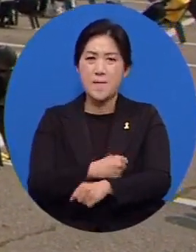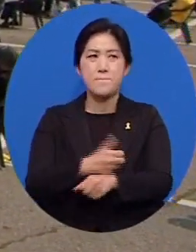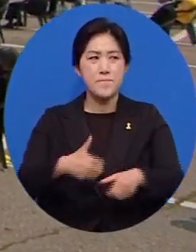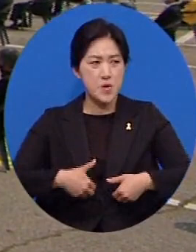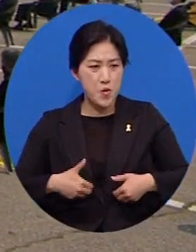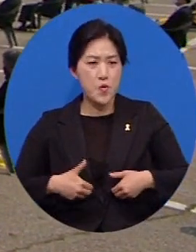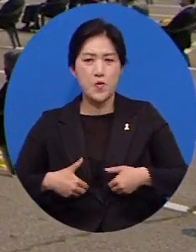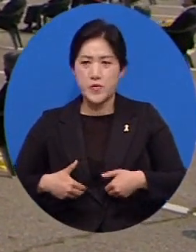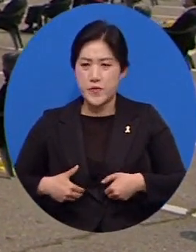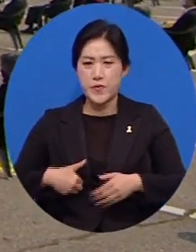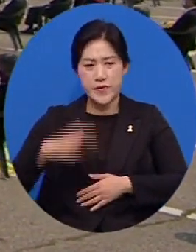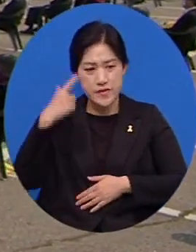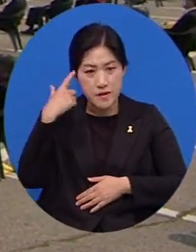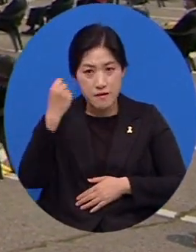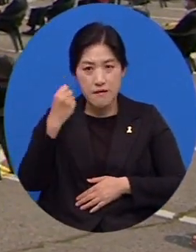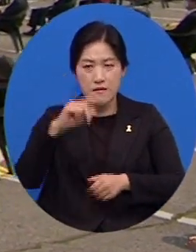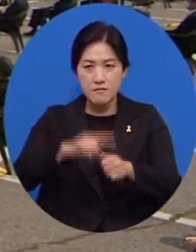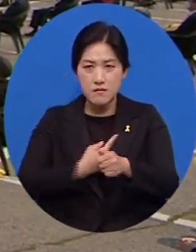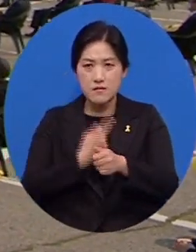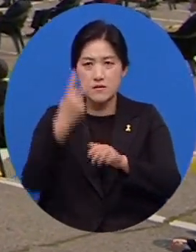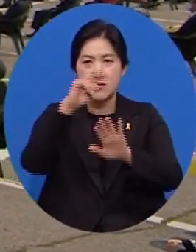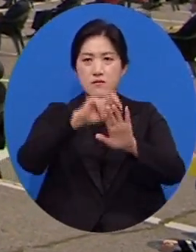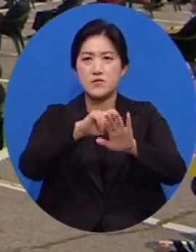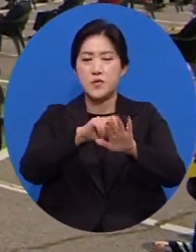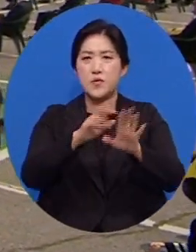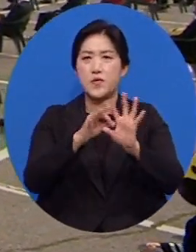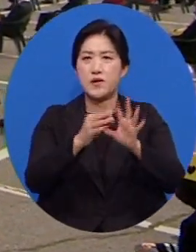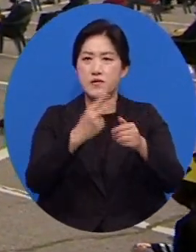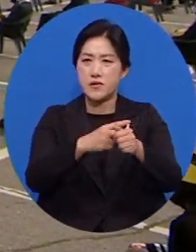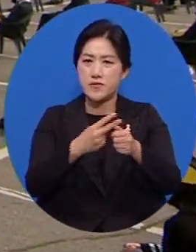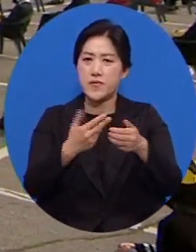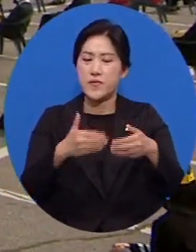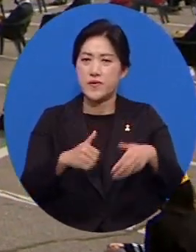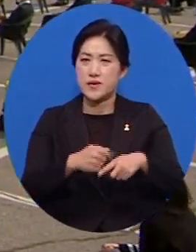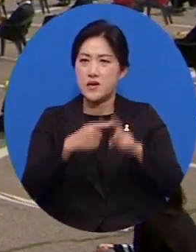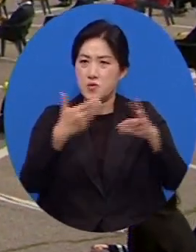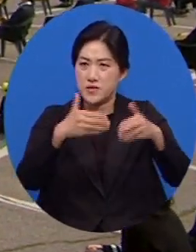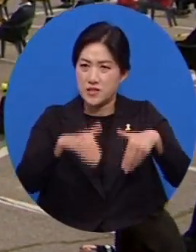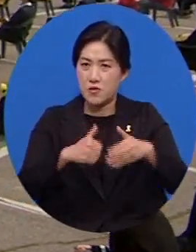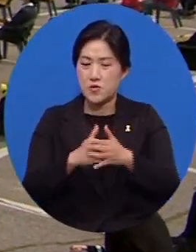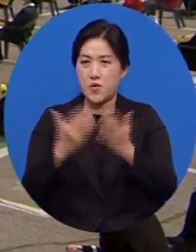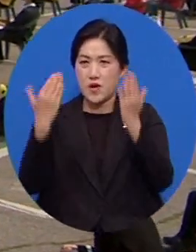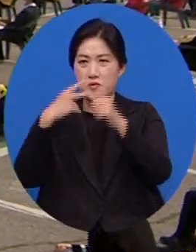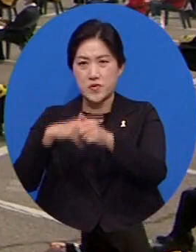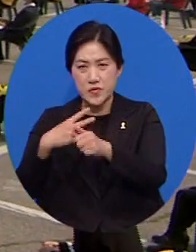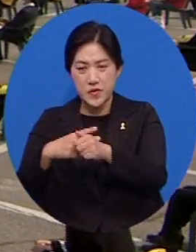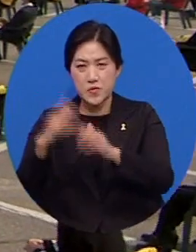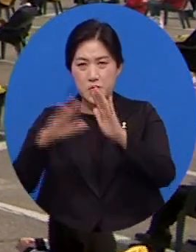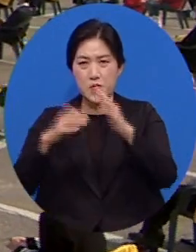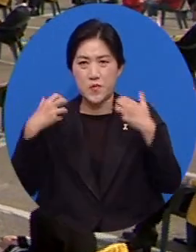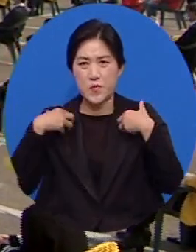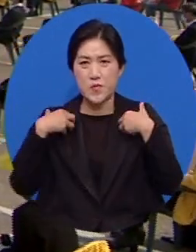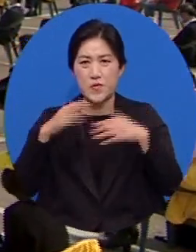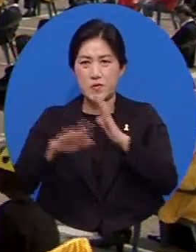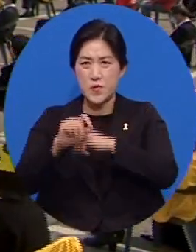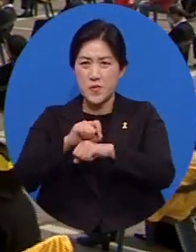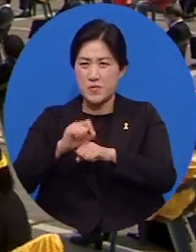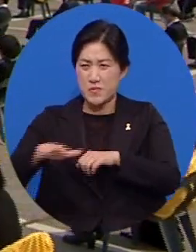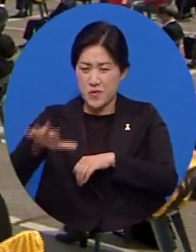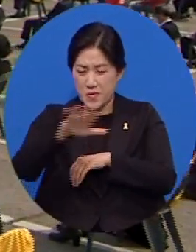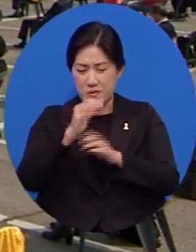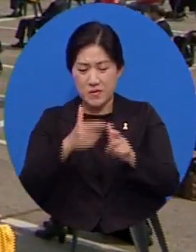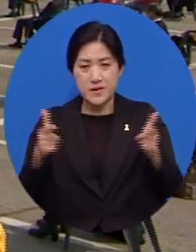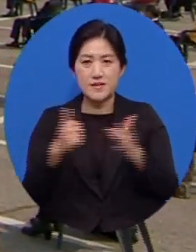마음이 의료진 여러분들, 학교 선생님들, 그리고 공공기관의 많은 분들을